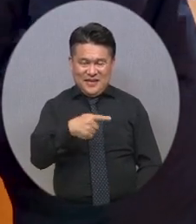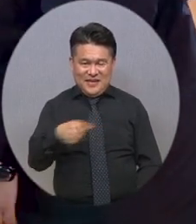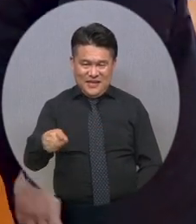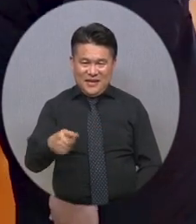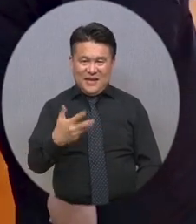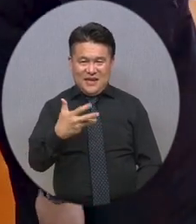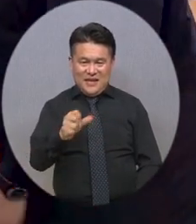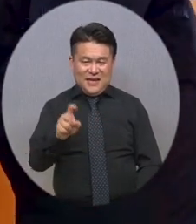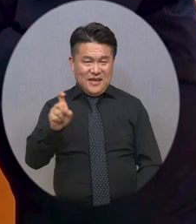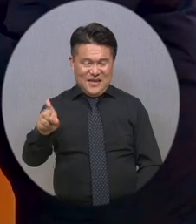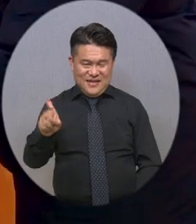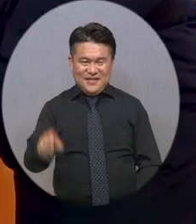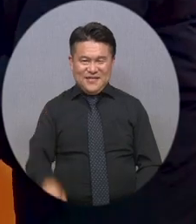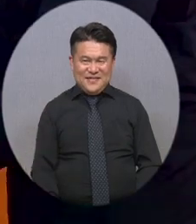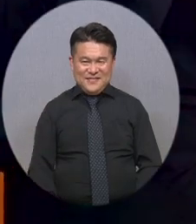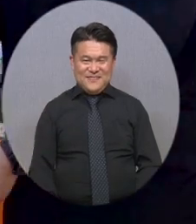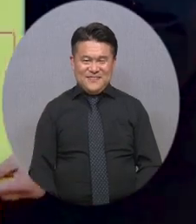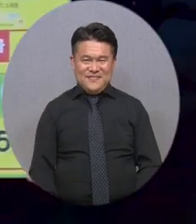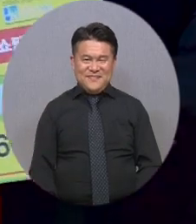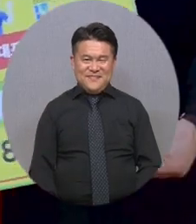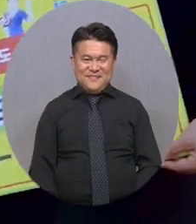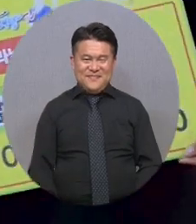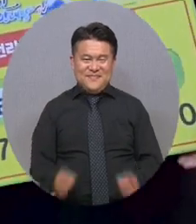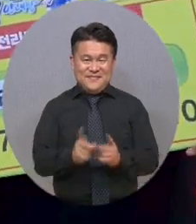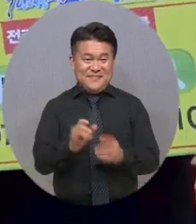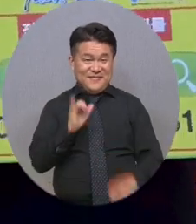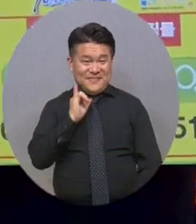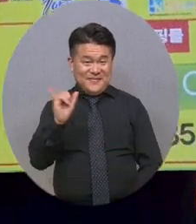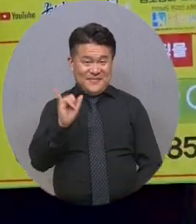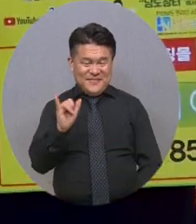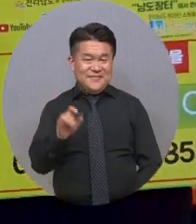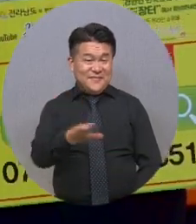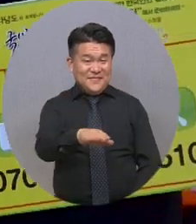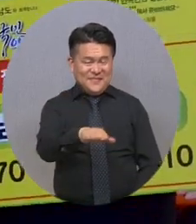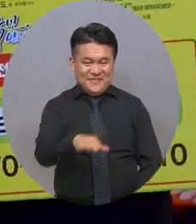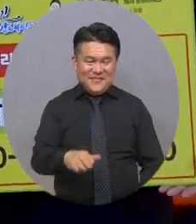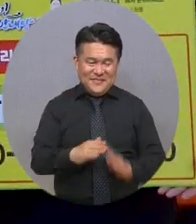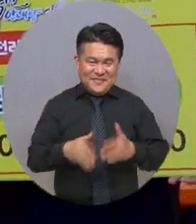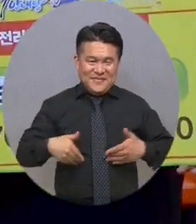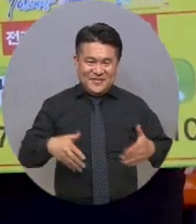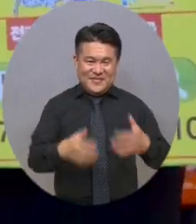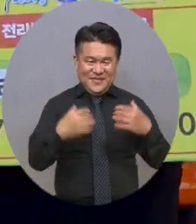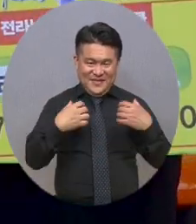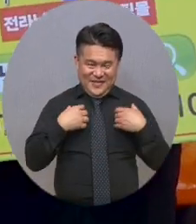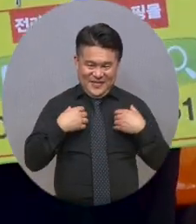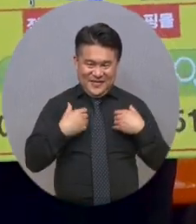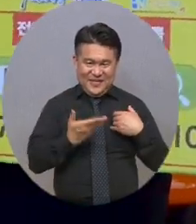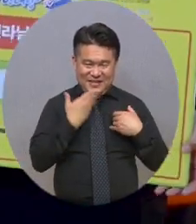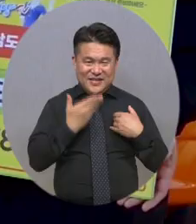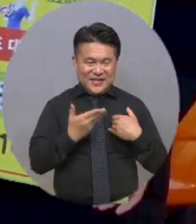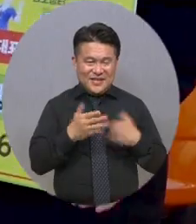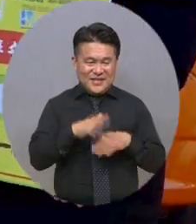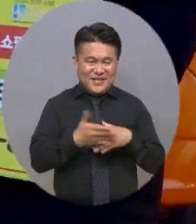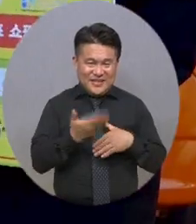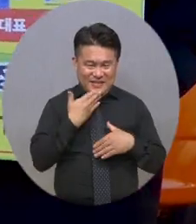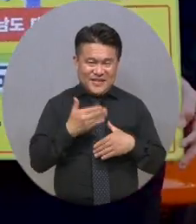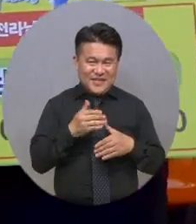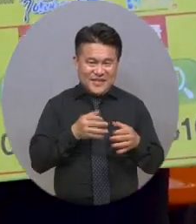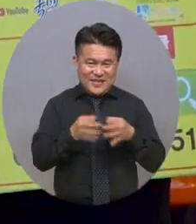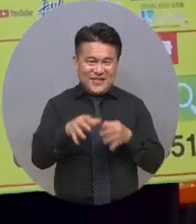070-7816-8510 남도장터. 직접 전남도청 농식품유통과 팀장님이 해주시니 얼마나 믿고 살 수